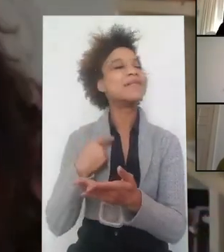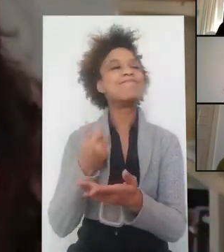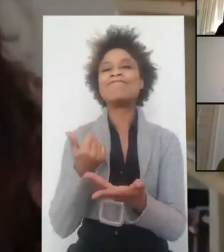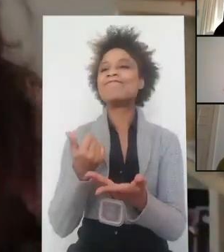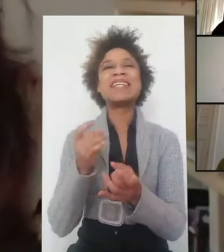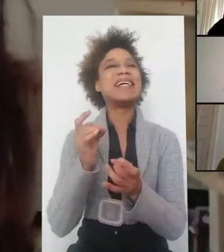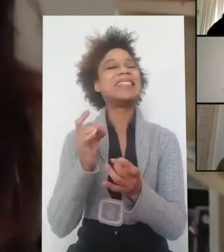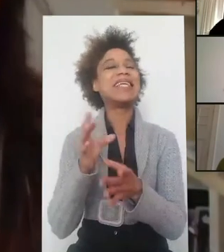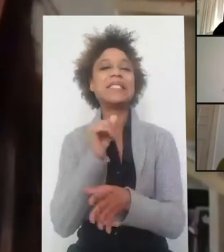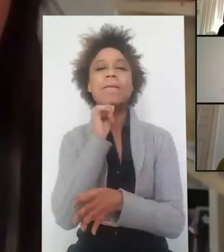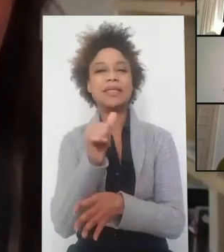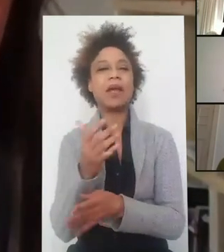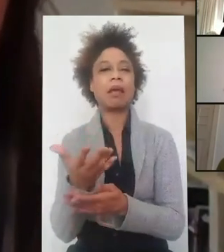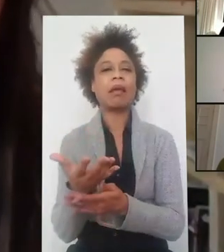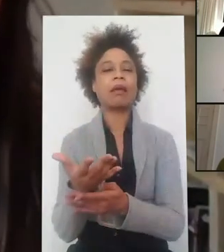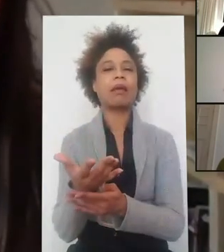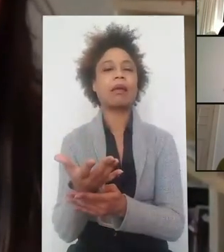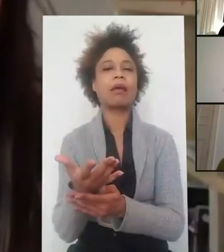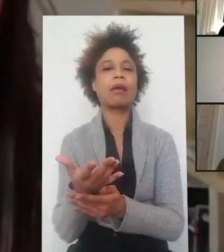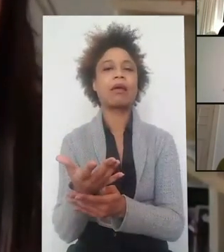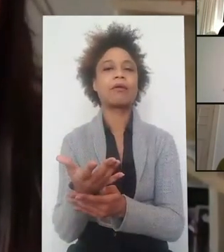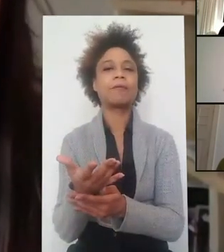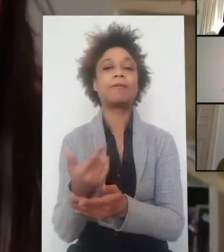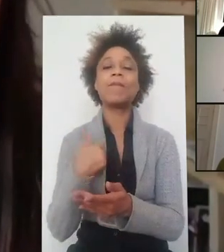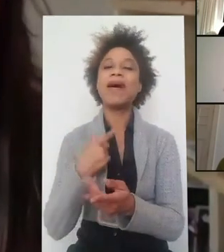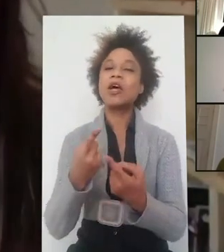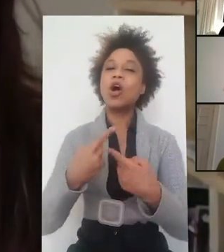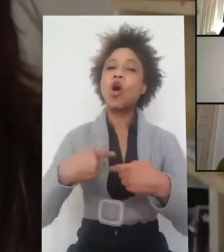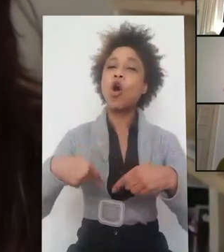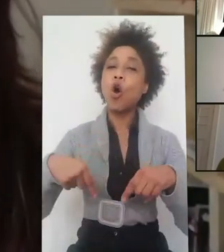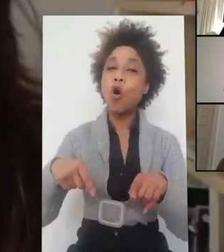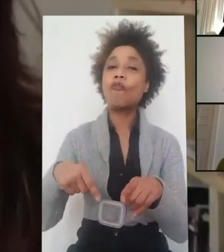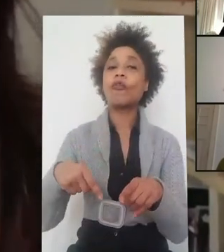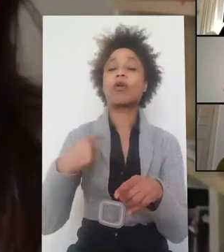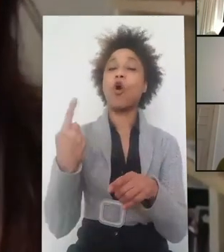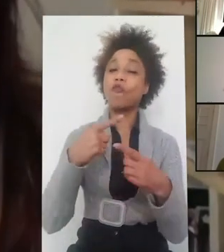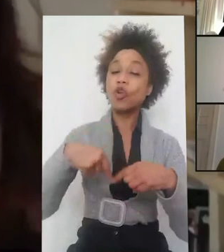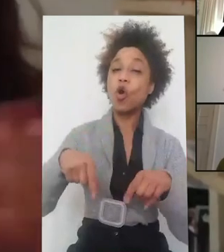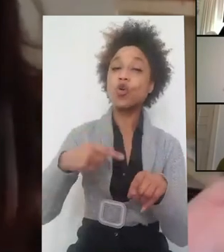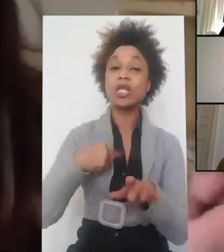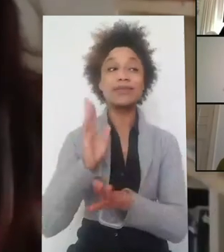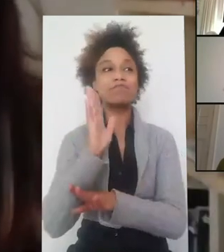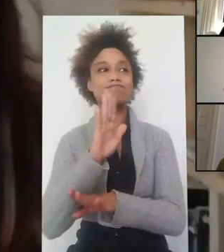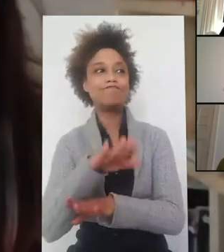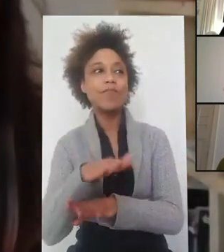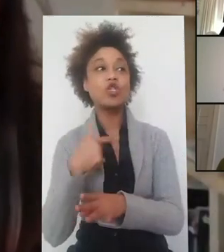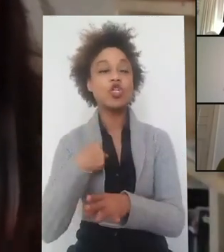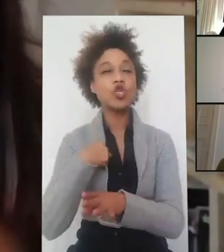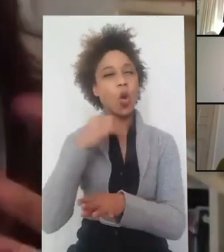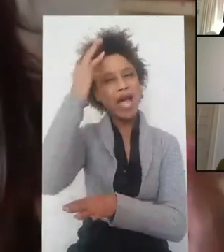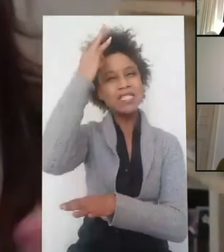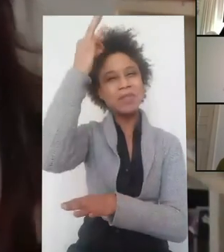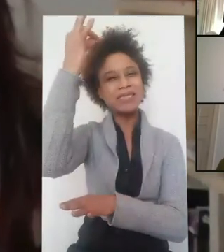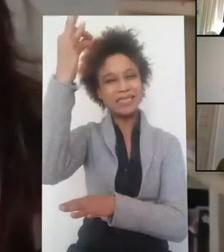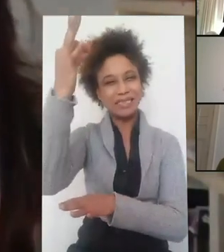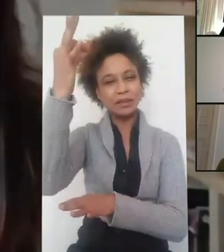heel ver gaan, maar op een gegeven moment heb je ook een bedrijf aan de achterkant. En hoeveel kun je uitgeven voor bijvoorbeeld 40 mensen die